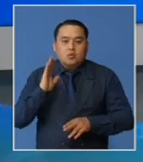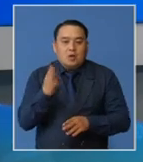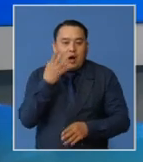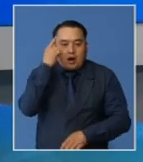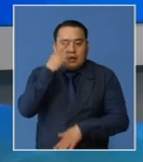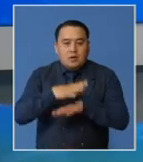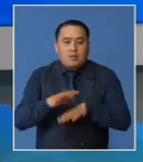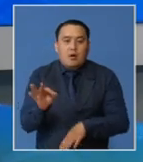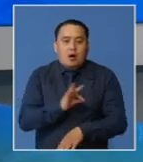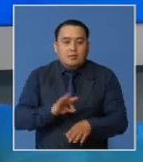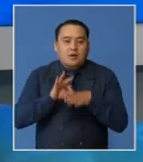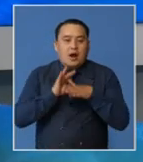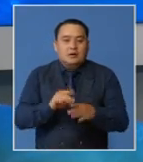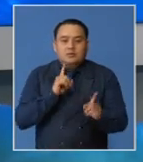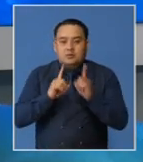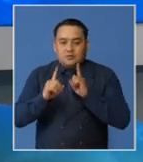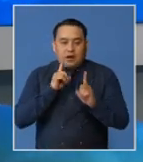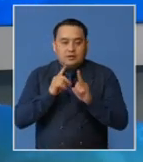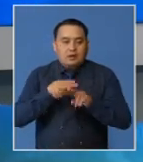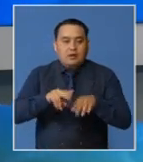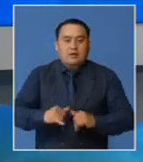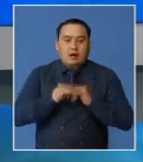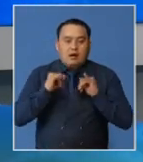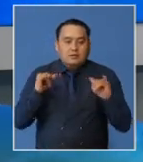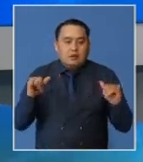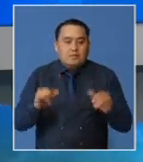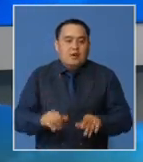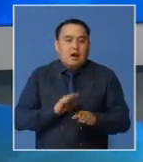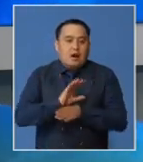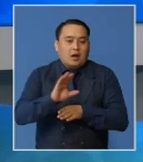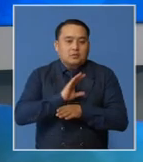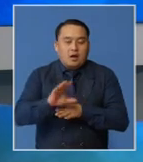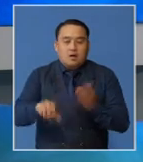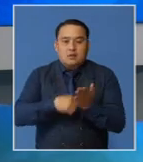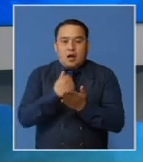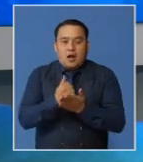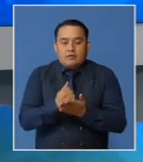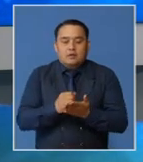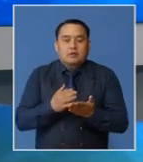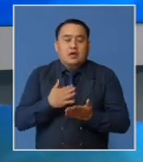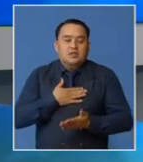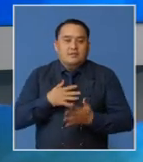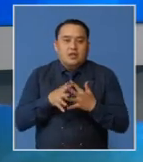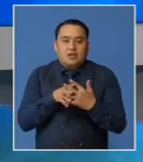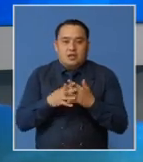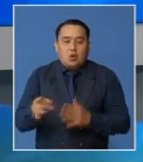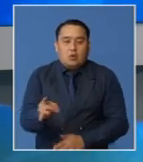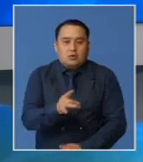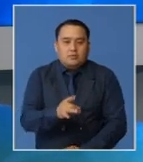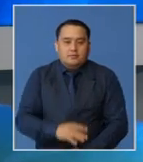Аманды Кабаталова прошло расширенное заседание по развитию производства самых приоритетных культур для нашего региона.